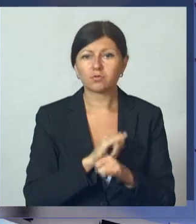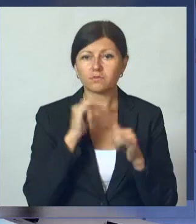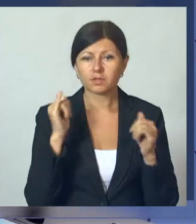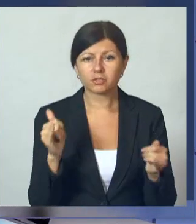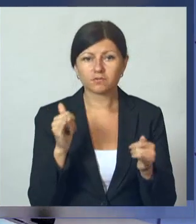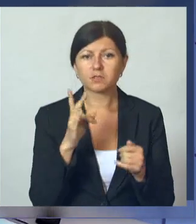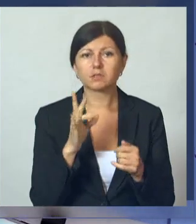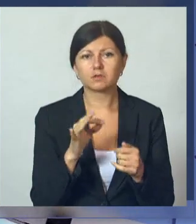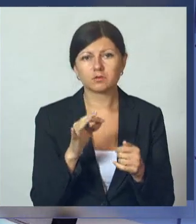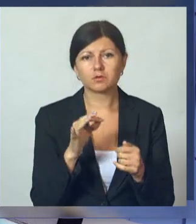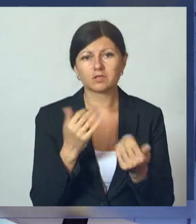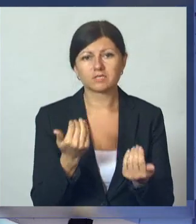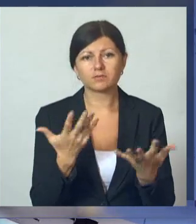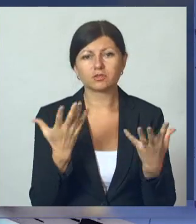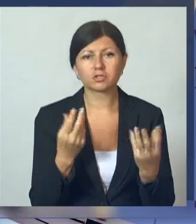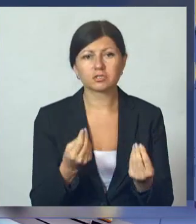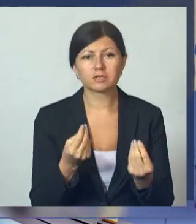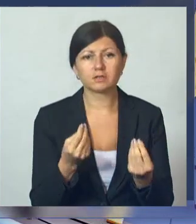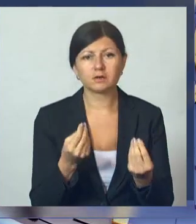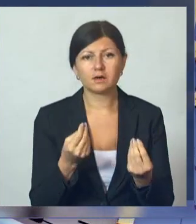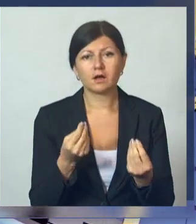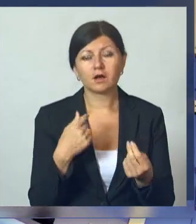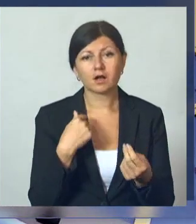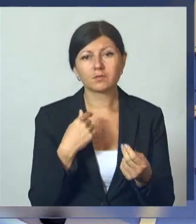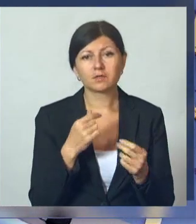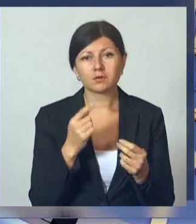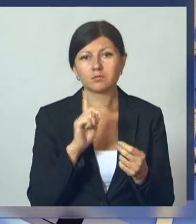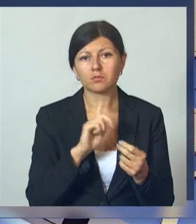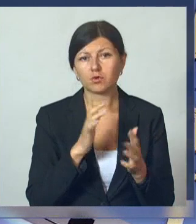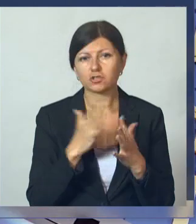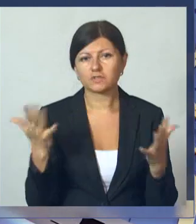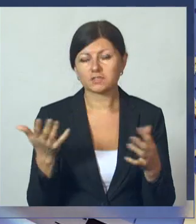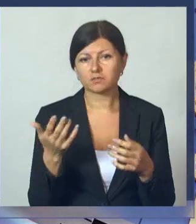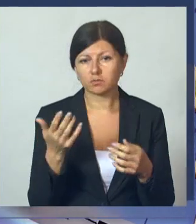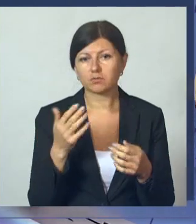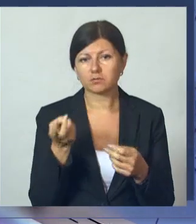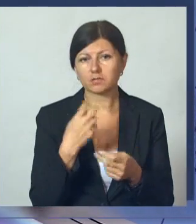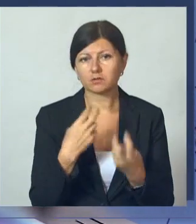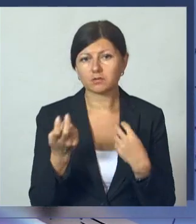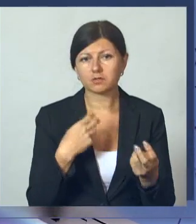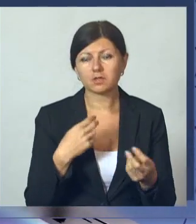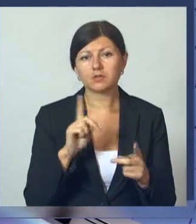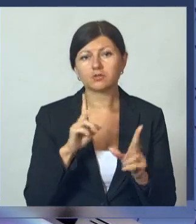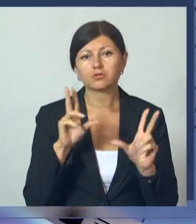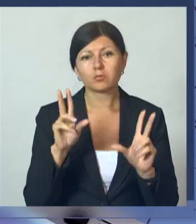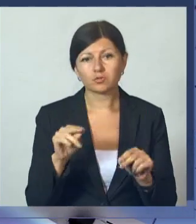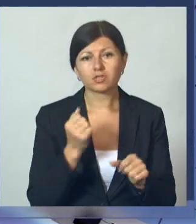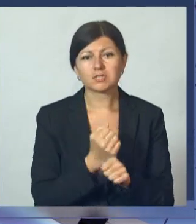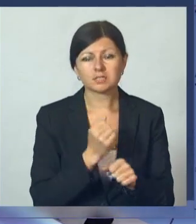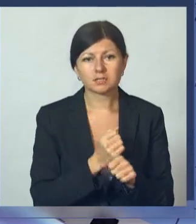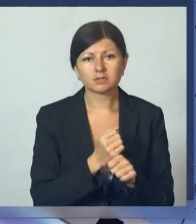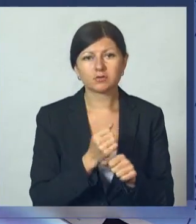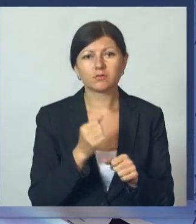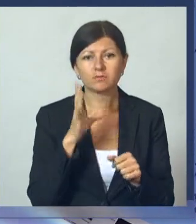увеличивается, но на сегодняшний день ко мне пока больше всего. Надеюсь, что все, что обещал, сделаю, стоит